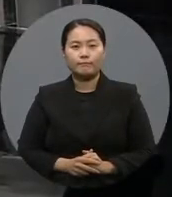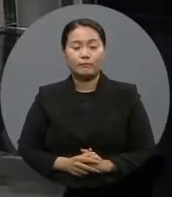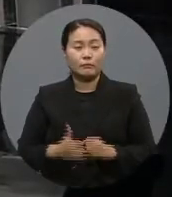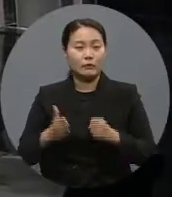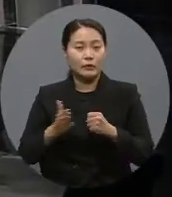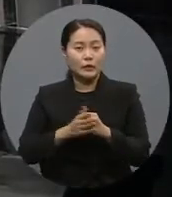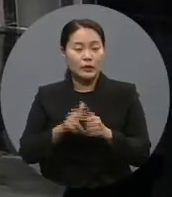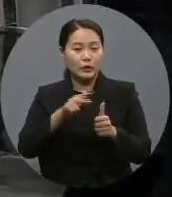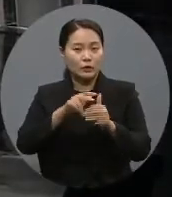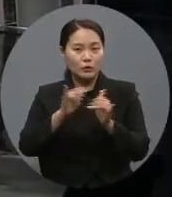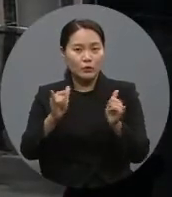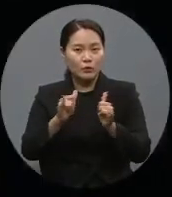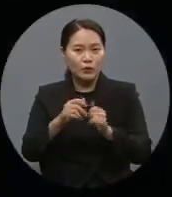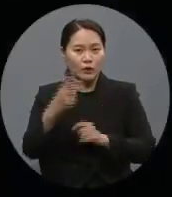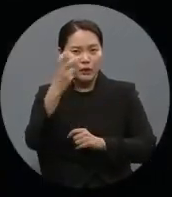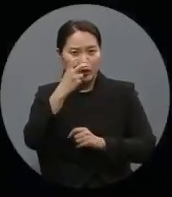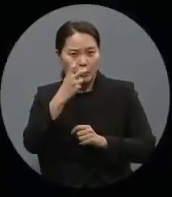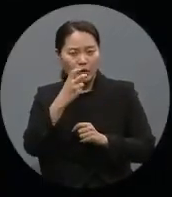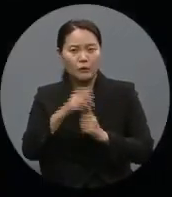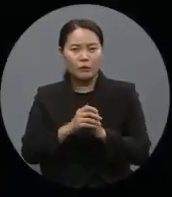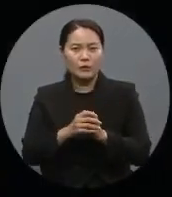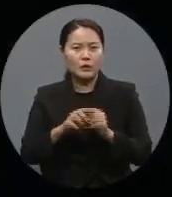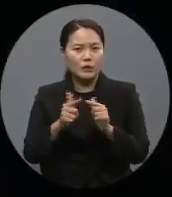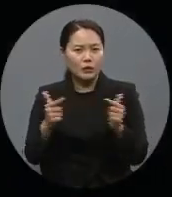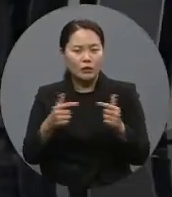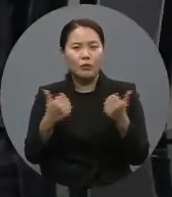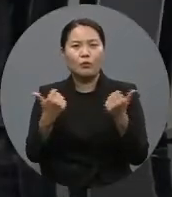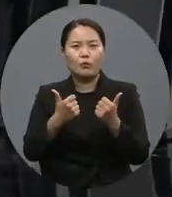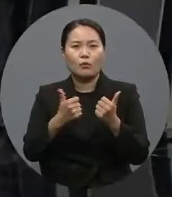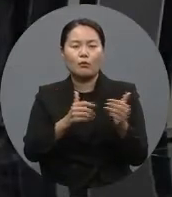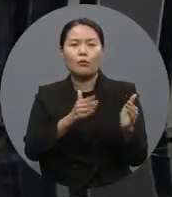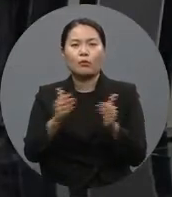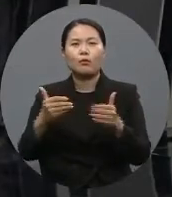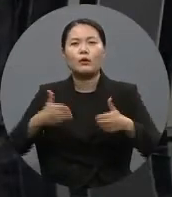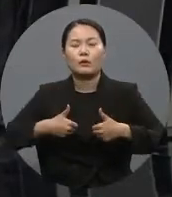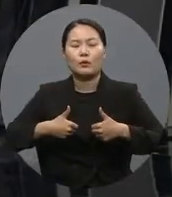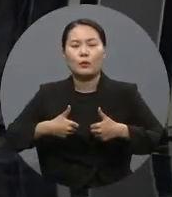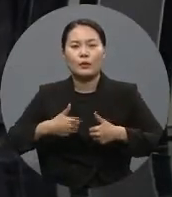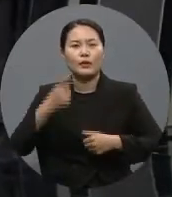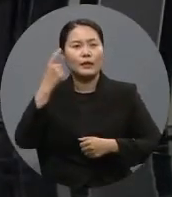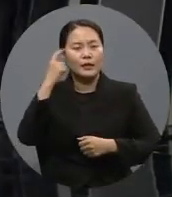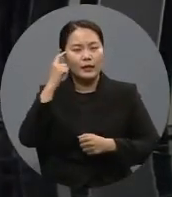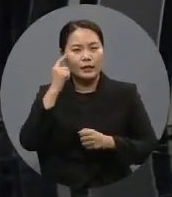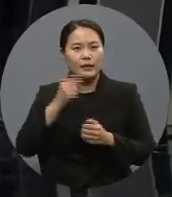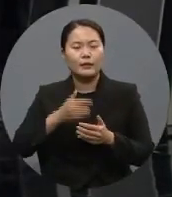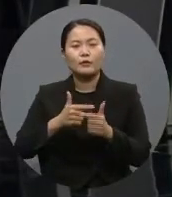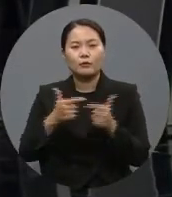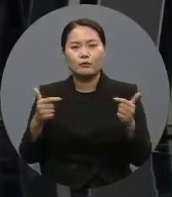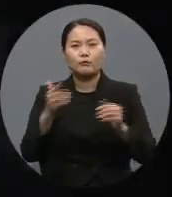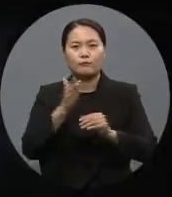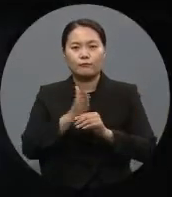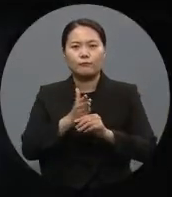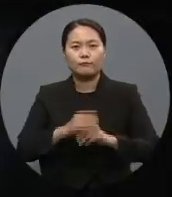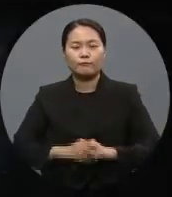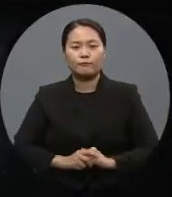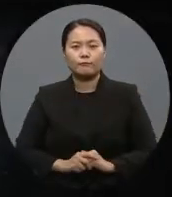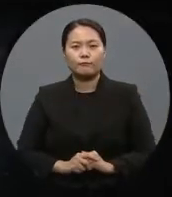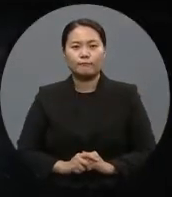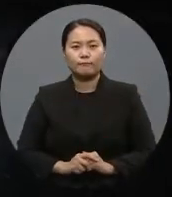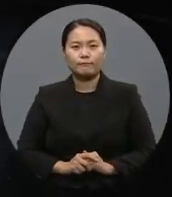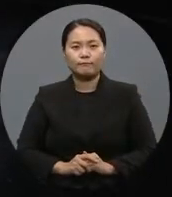이 때문에 호 자들을 심층 검증할 수 있는 다양한 토론 애가 마련돼야 한다는 주장이 설득력을 얻고 있습니다